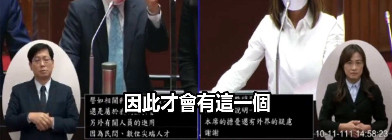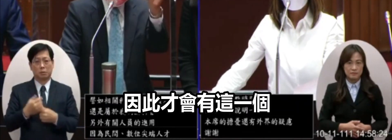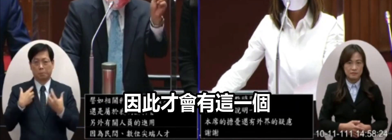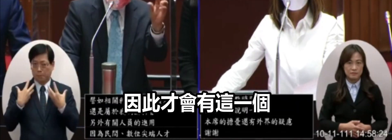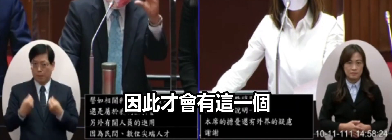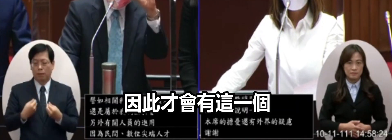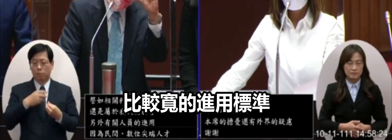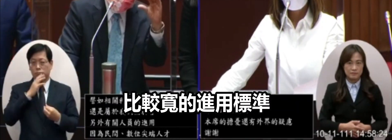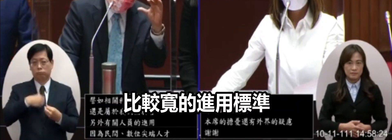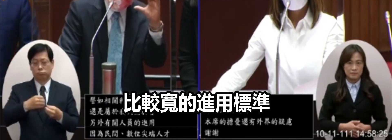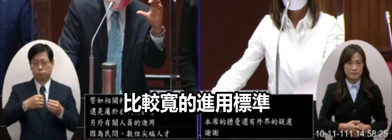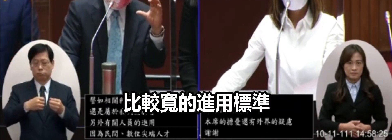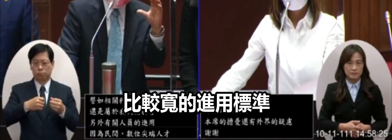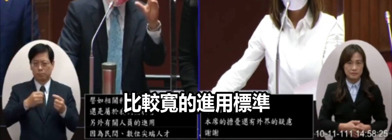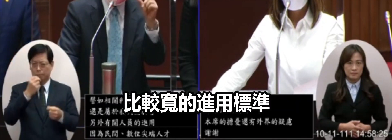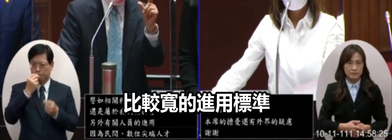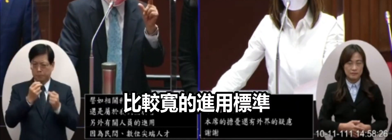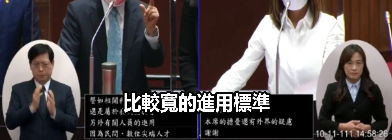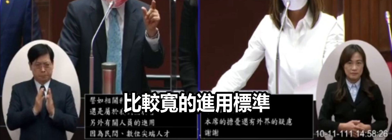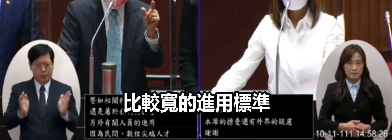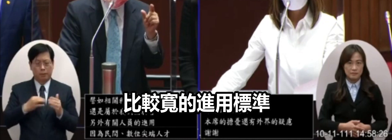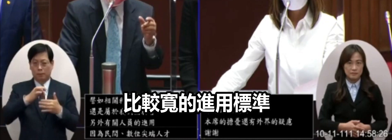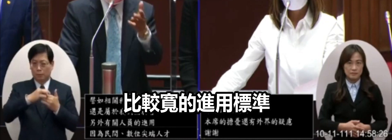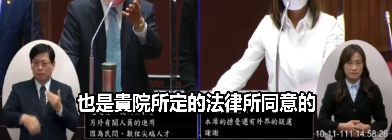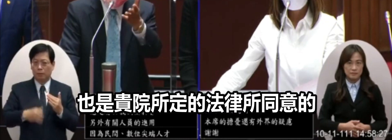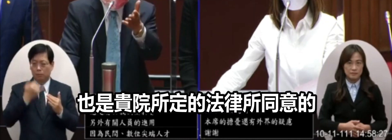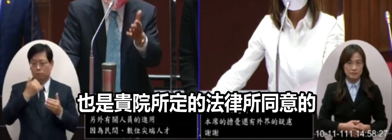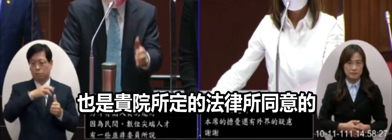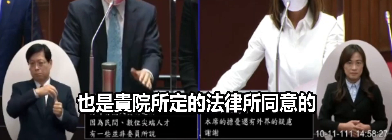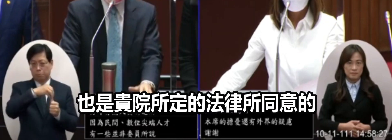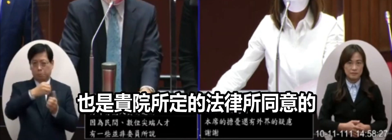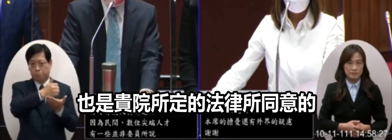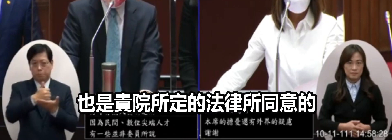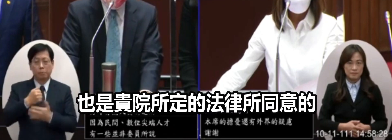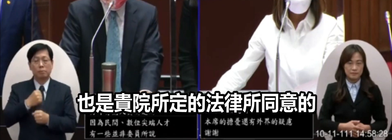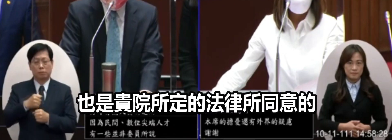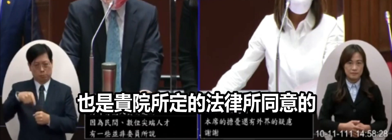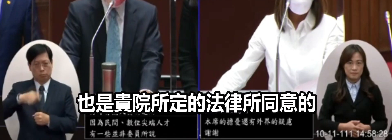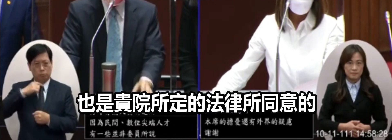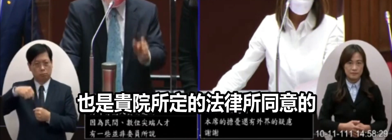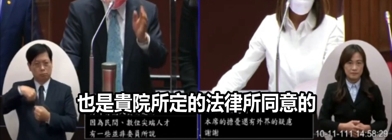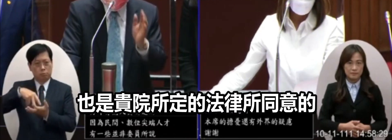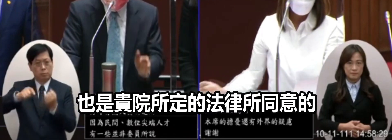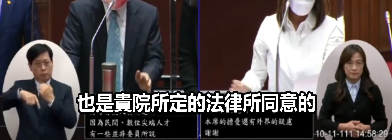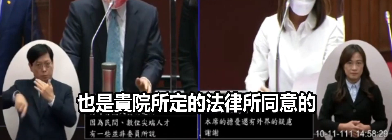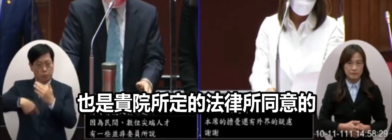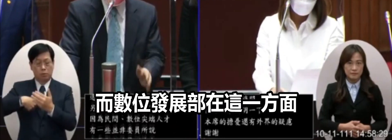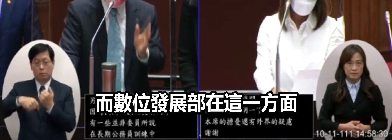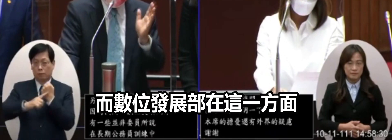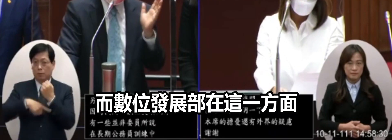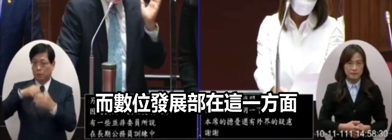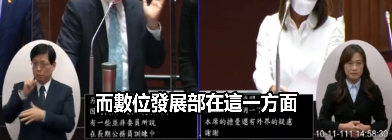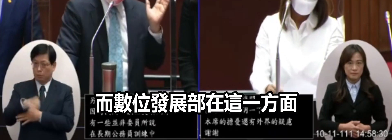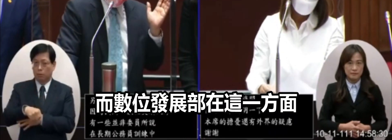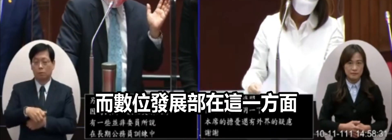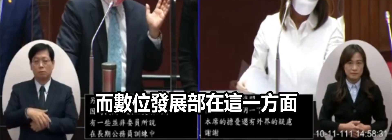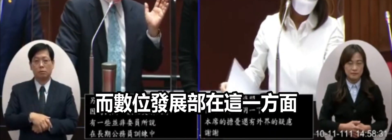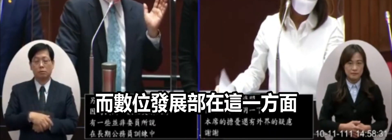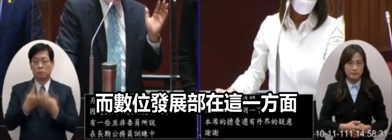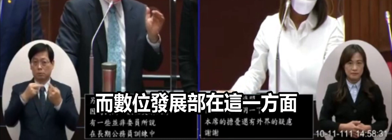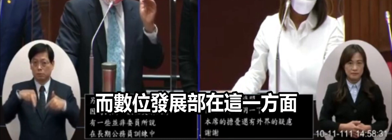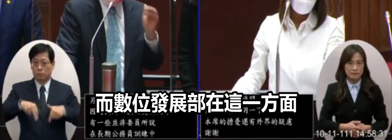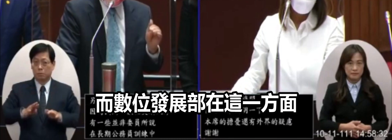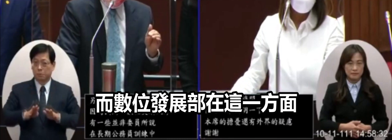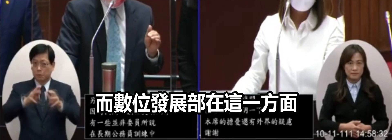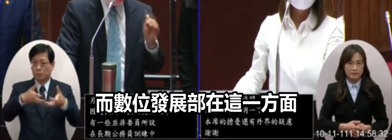有这一个比较宽的禁用标准，也是贵院所定的法律所同意的。而数位发